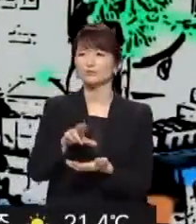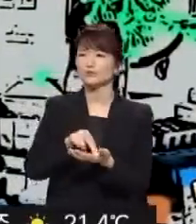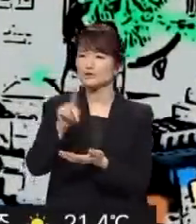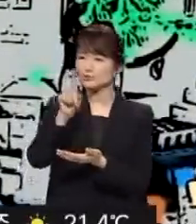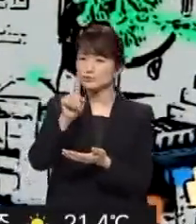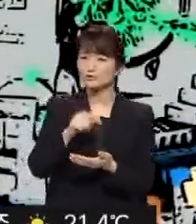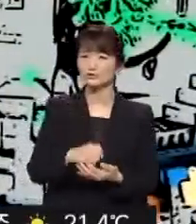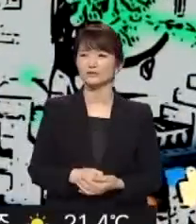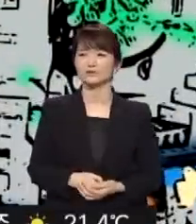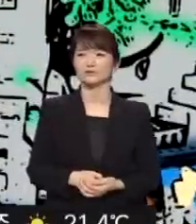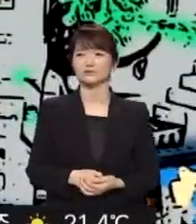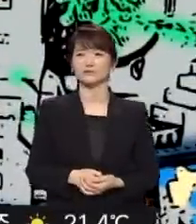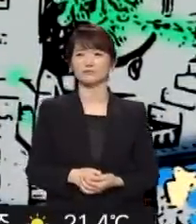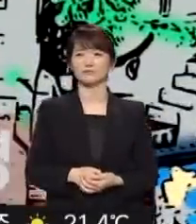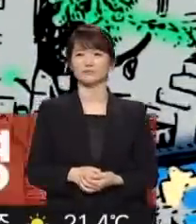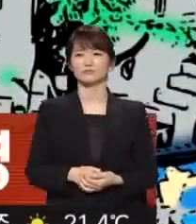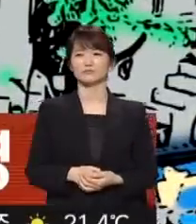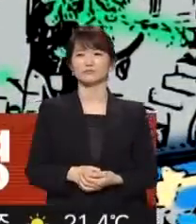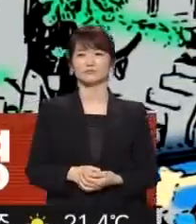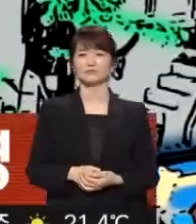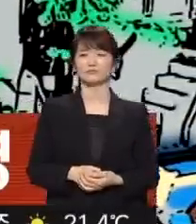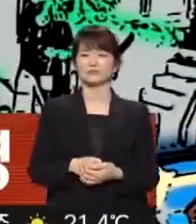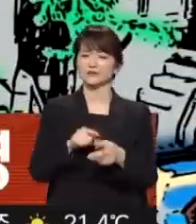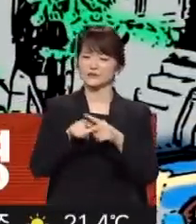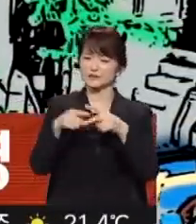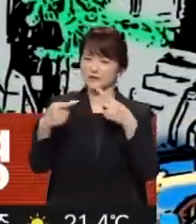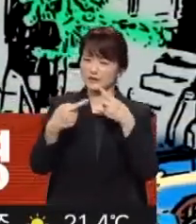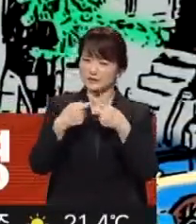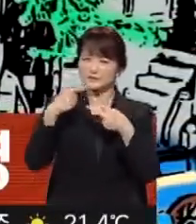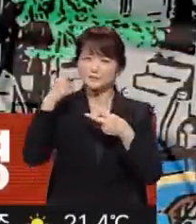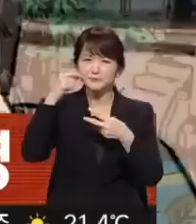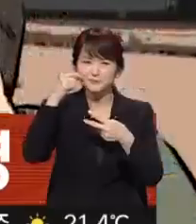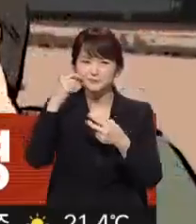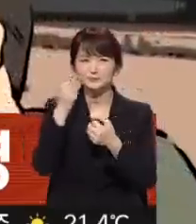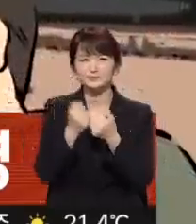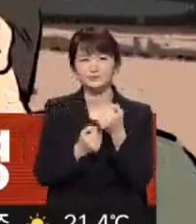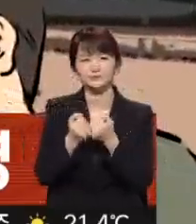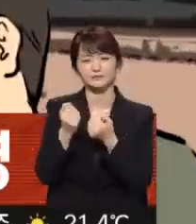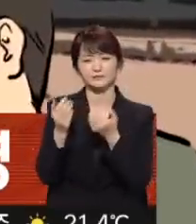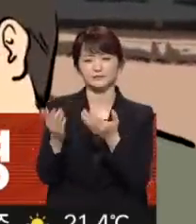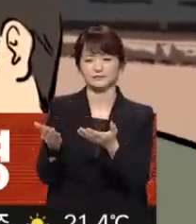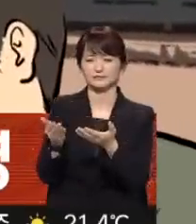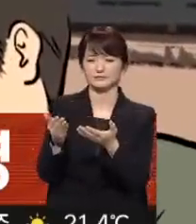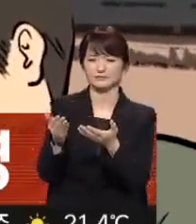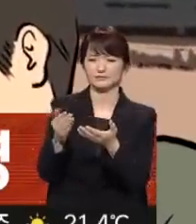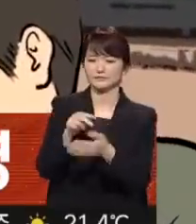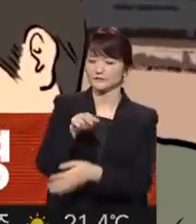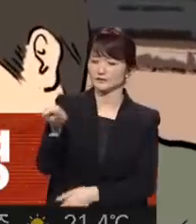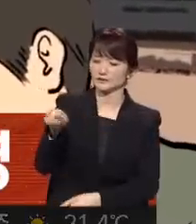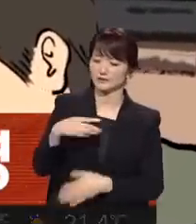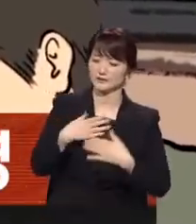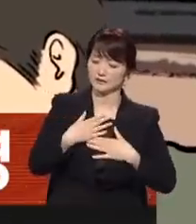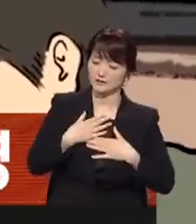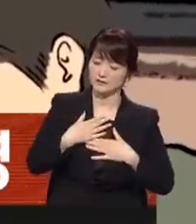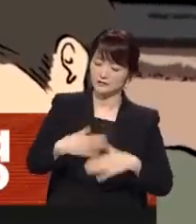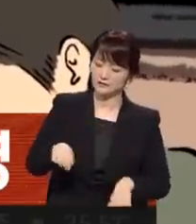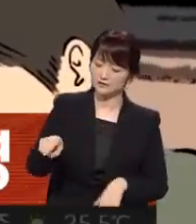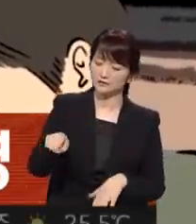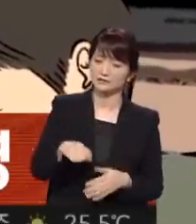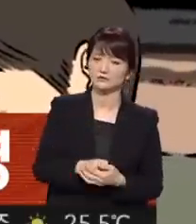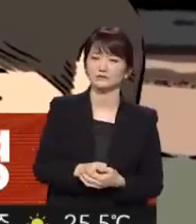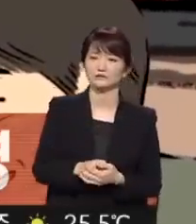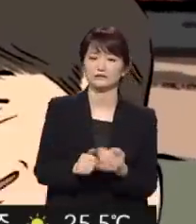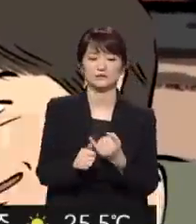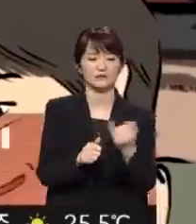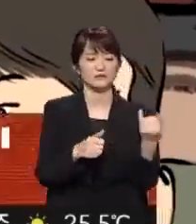문제는 이해도가 너무 떨어지기 때문에, 사실 설명 계속 하면서 보는 게 지쳐서 결국 그것도 아내가